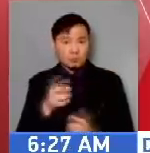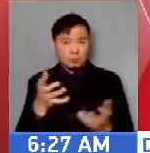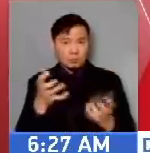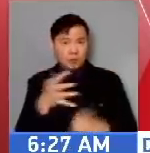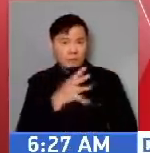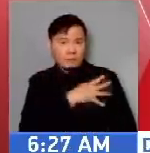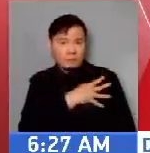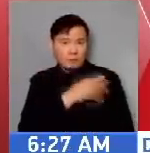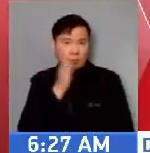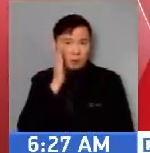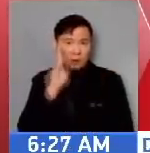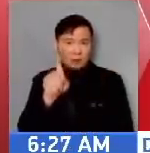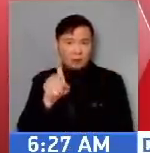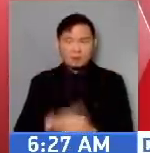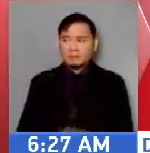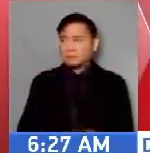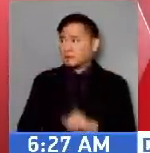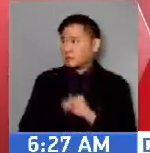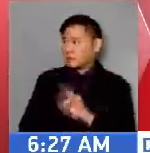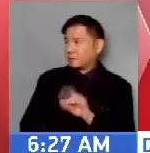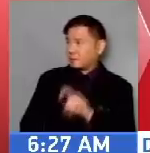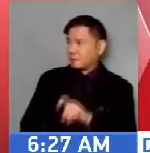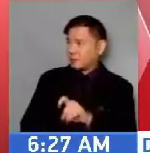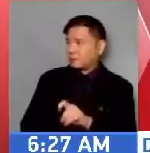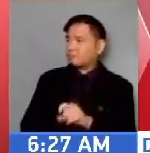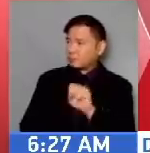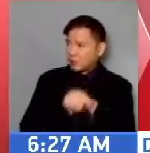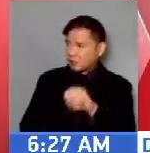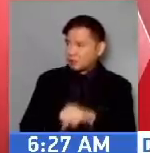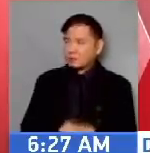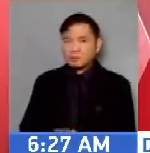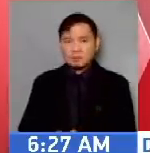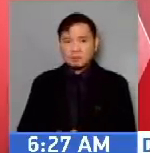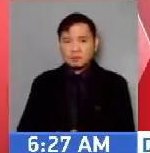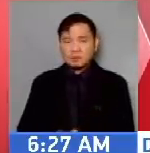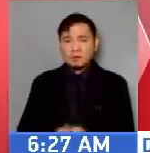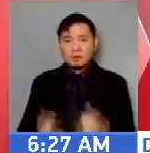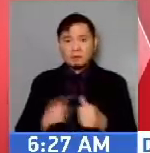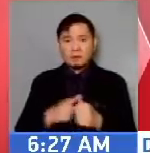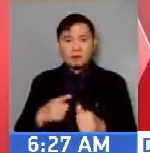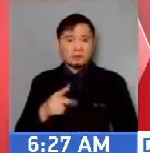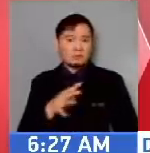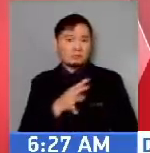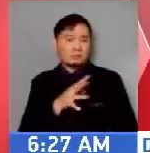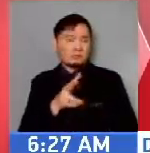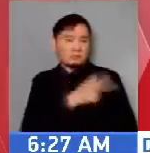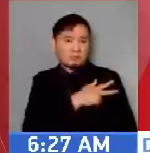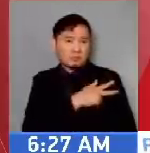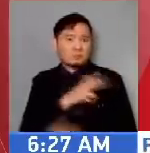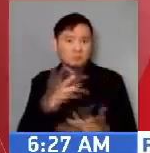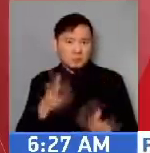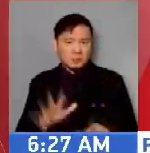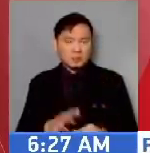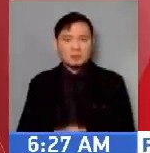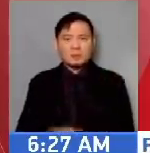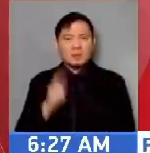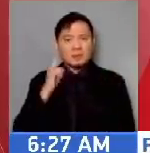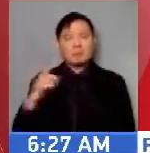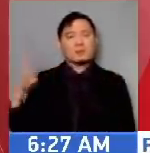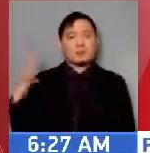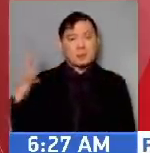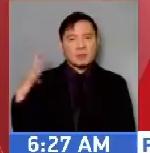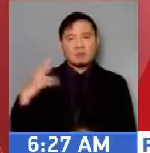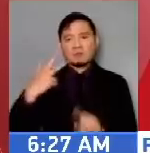kung kailangan. Why not? Ka-peppers booster ko lang yata eh. Oo. I think dapat ilang buwan, no? Ilang buwan. Oo, ang ating